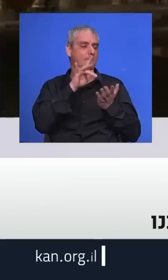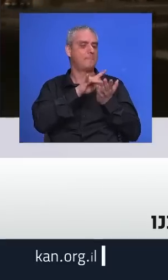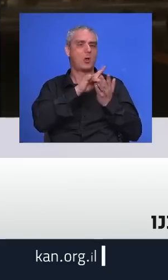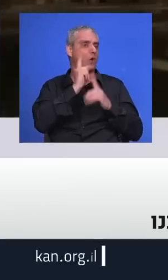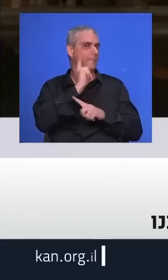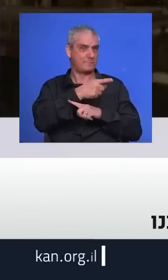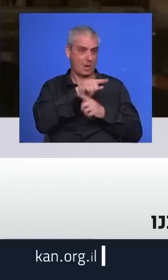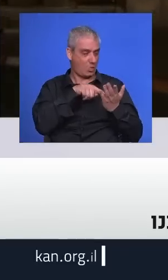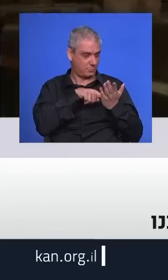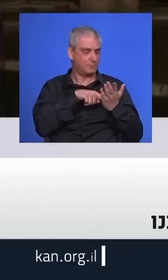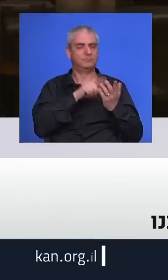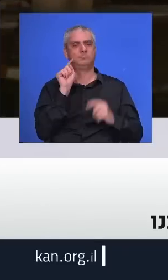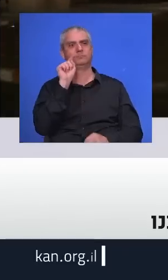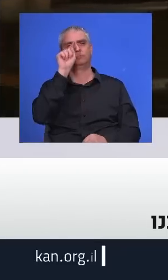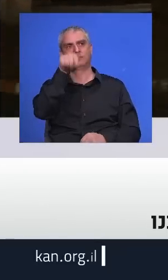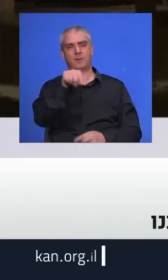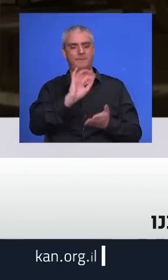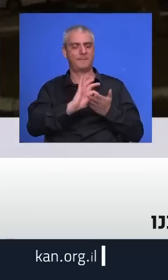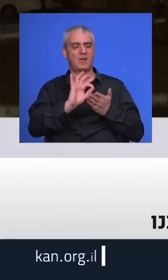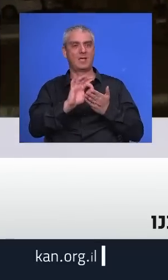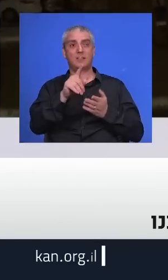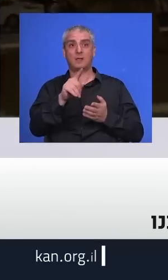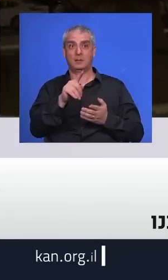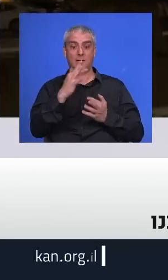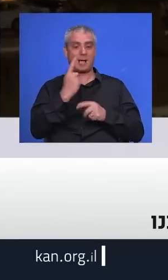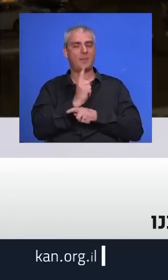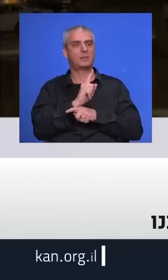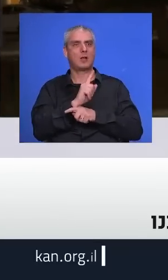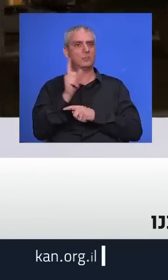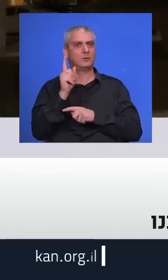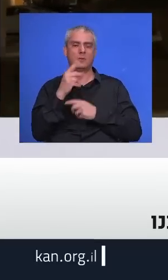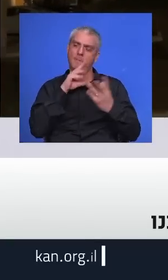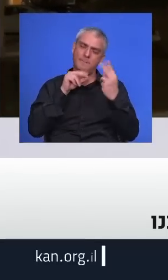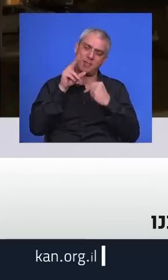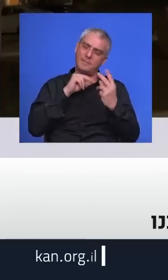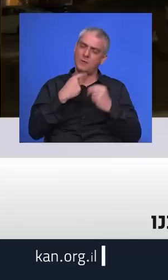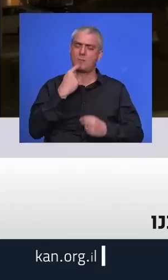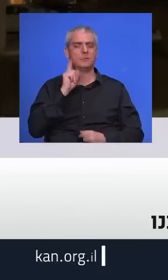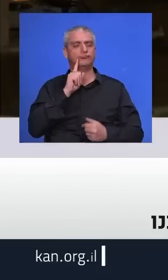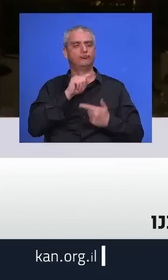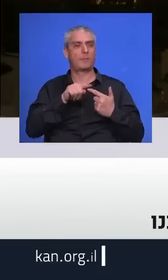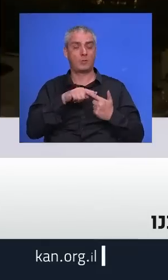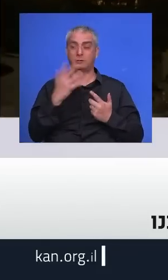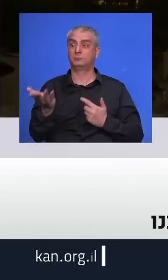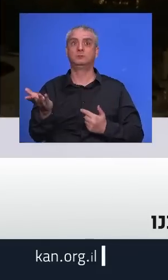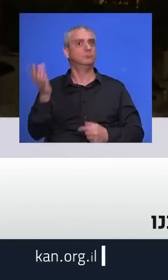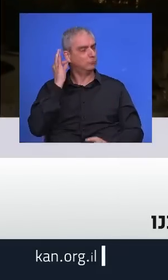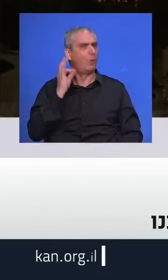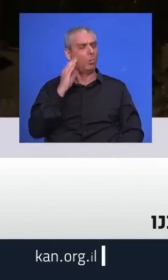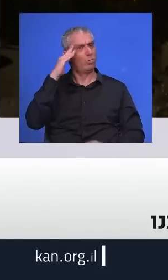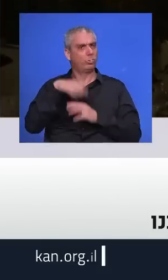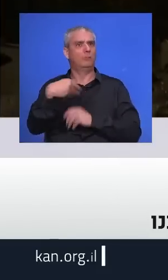את המלון, מגיעים שם לפקידת הקבלה, ובמשך כמה דקות מדברים איתה, אומרים את השמות שלהם, משיגים